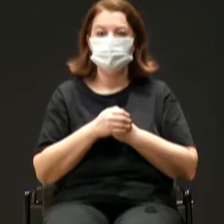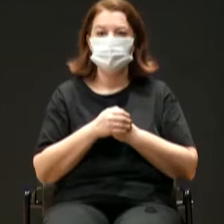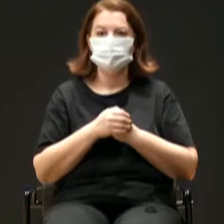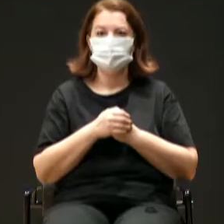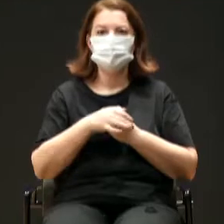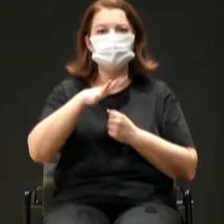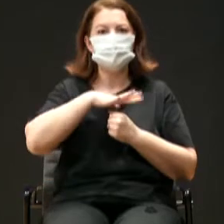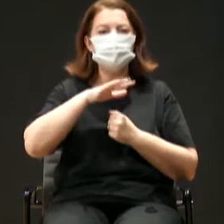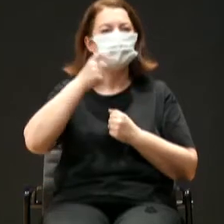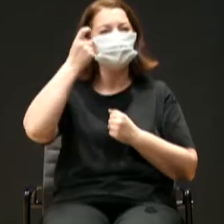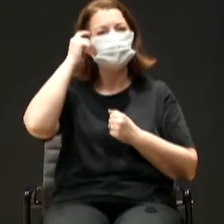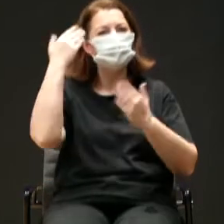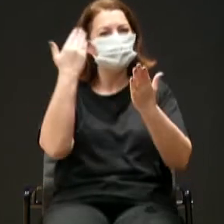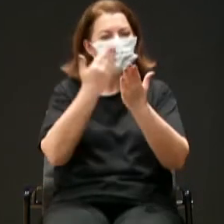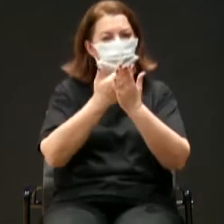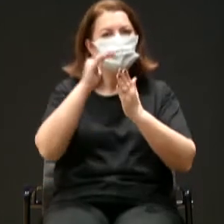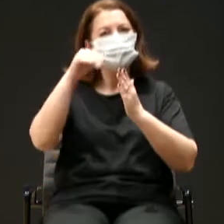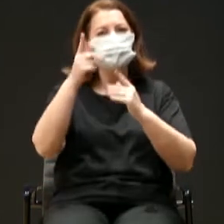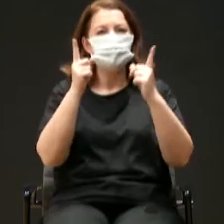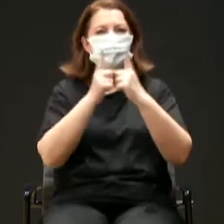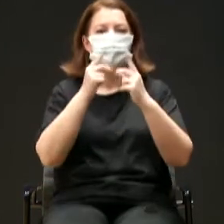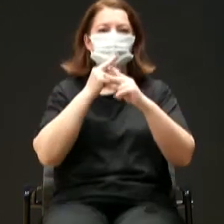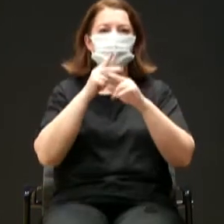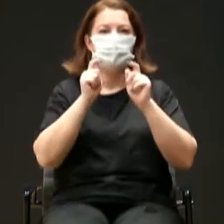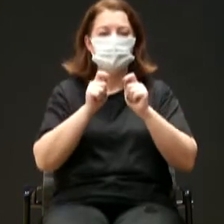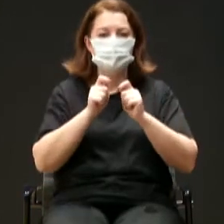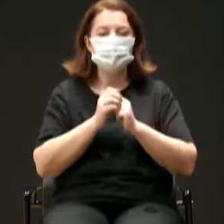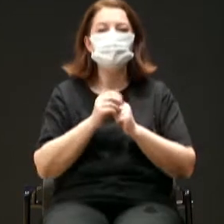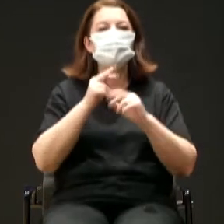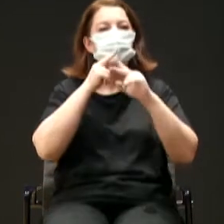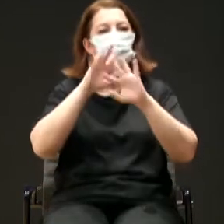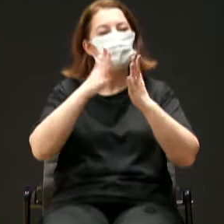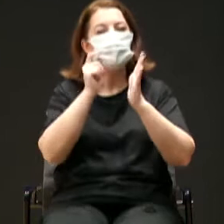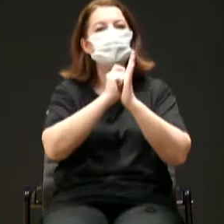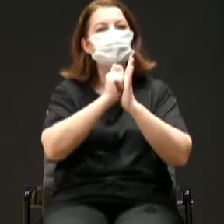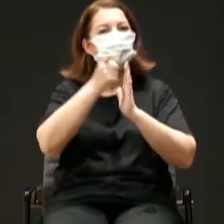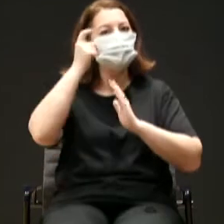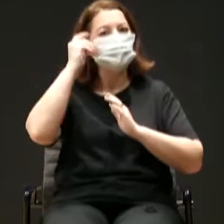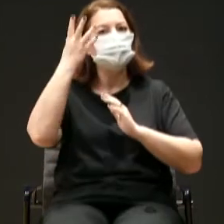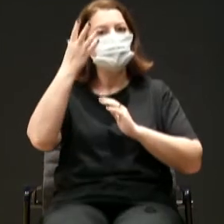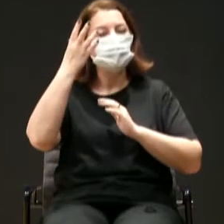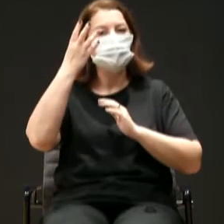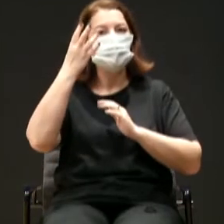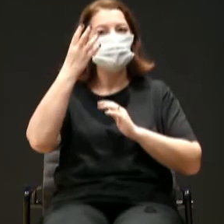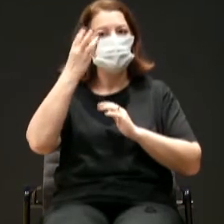İsterseniz önergeleri de alalım. Sonrasında ben bir kısa bir konuşma yapacağım. Sözlü ya da yazılı önergeleri